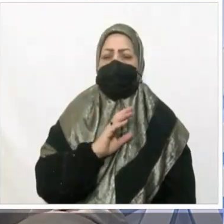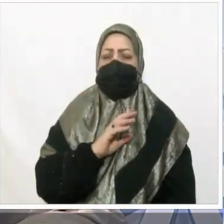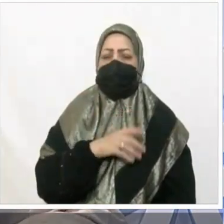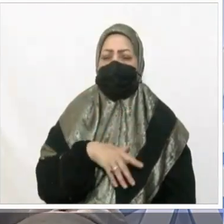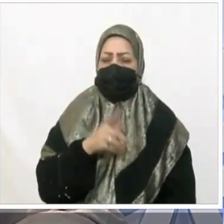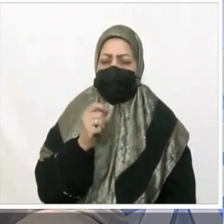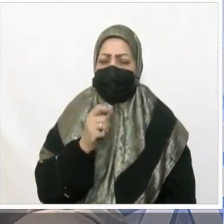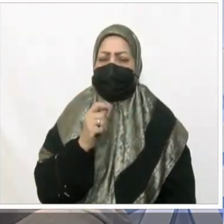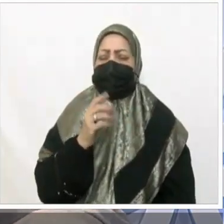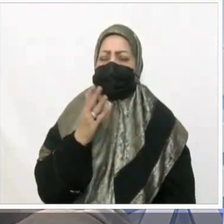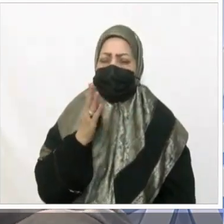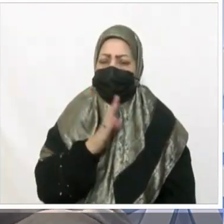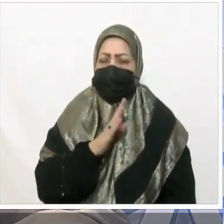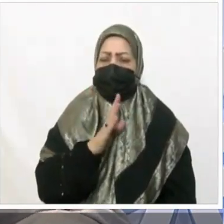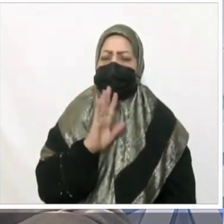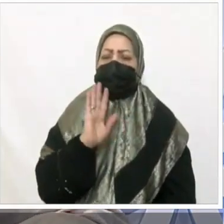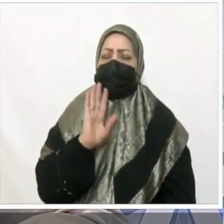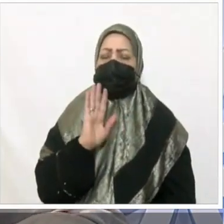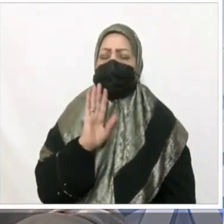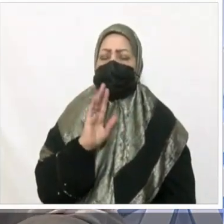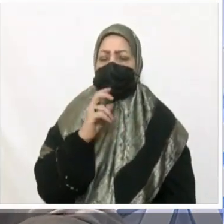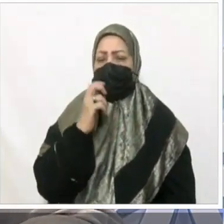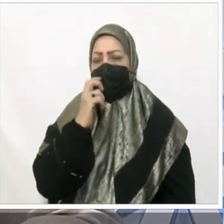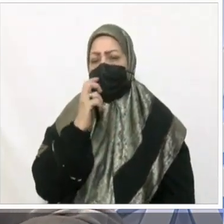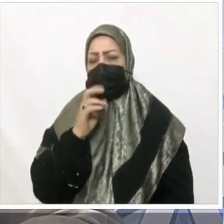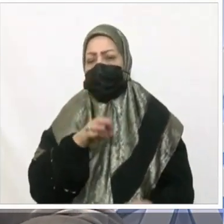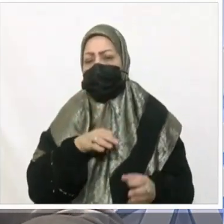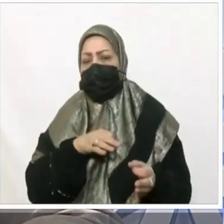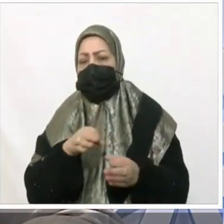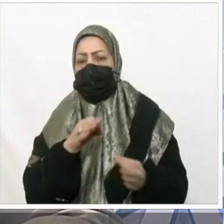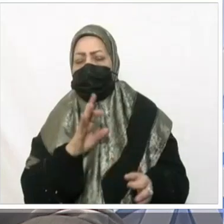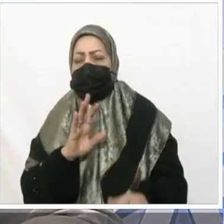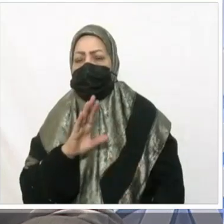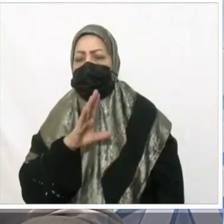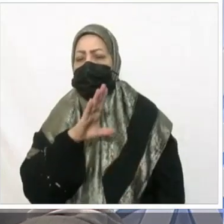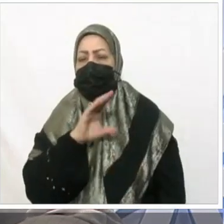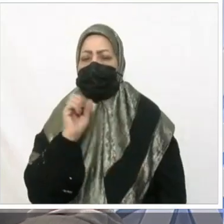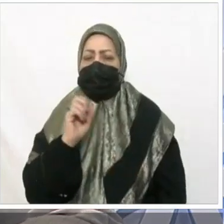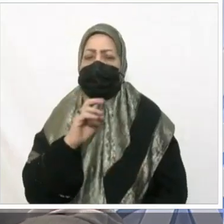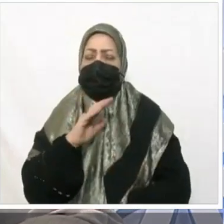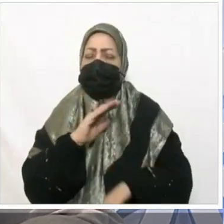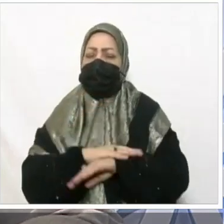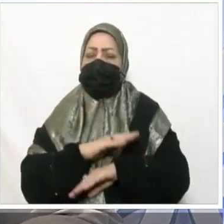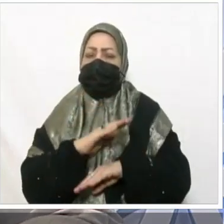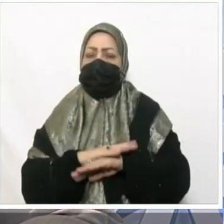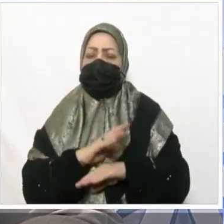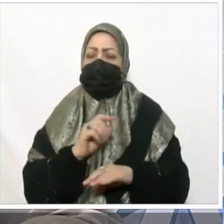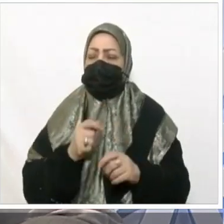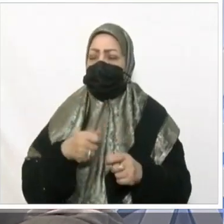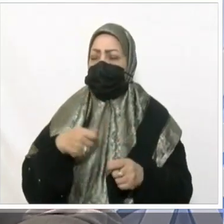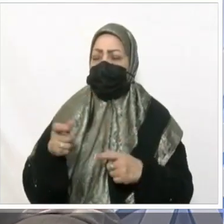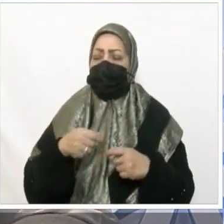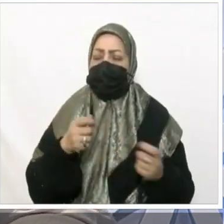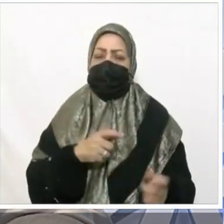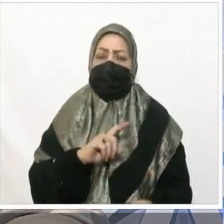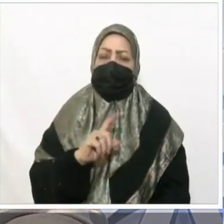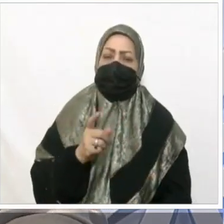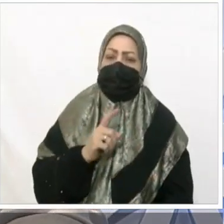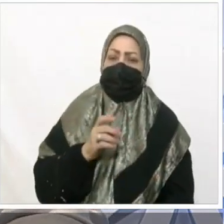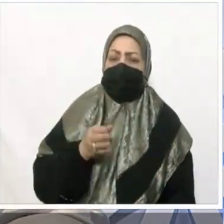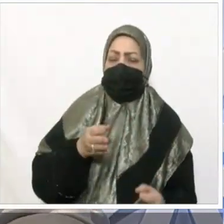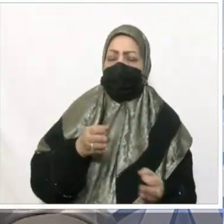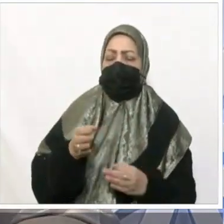ليس سفيها في المال، ما يصرفش في الحاجات الزايدة، وقد حمد الله سبحانه وتعالى فبارك الله له فيما